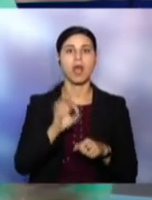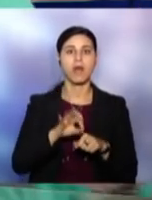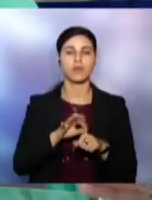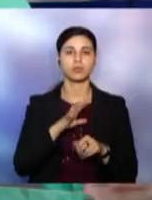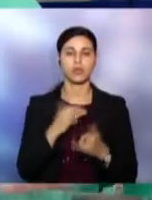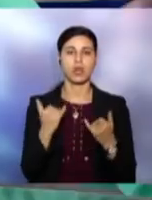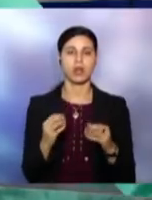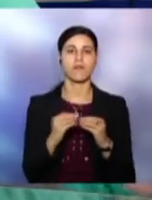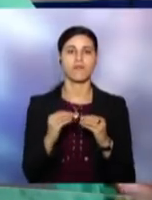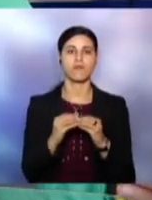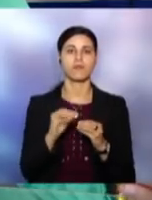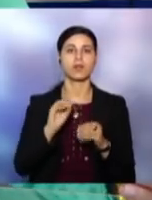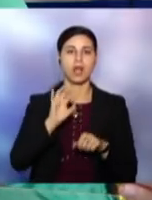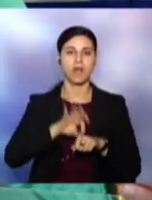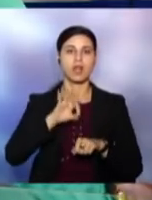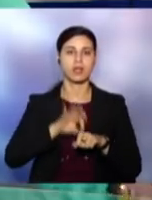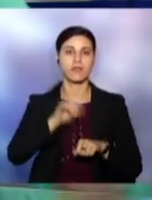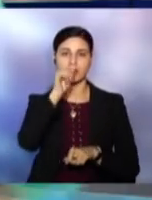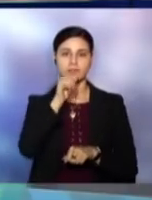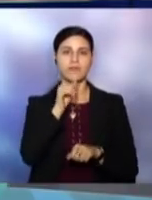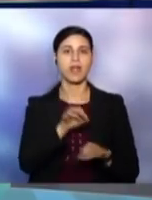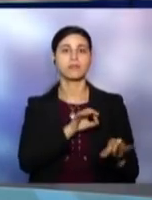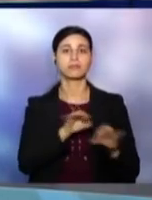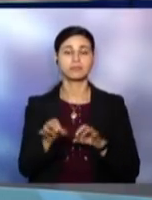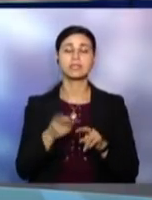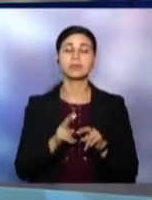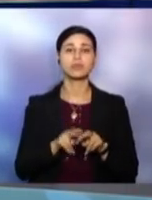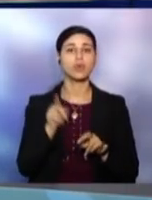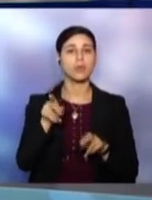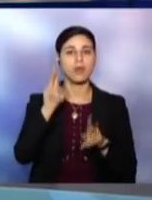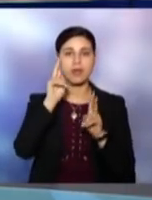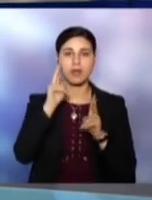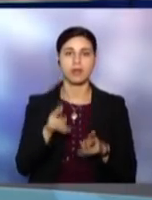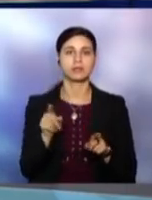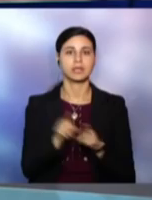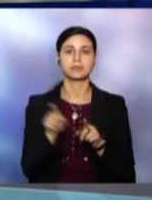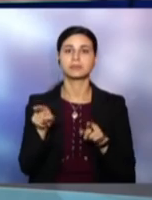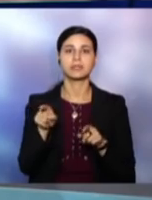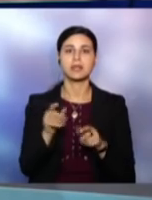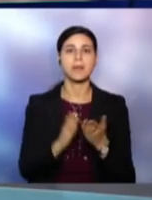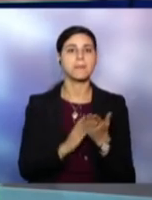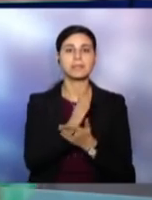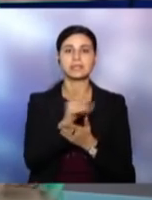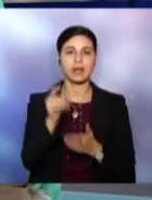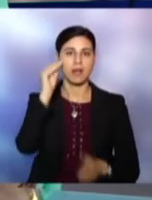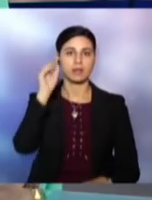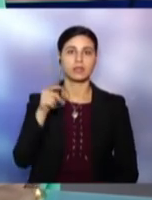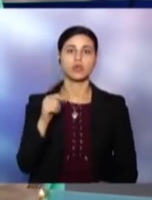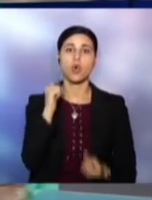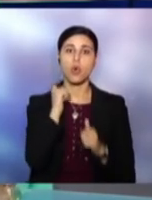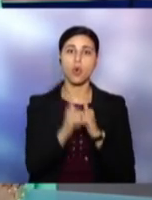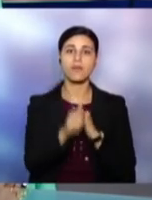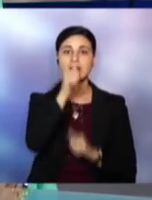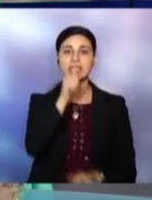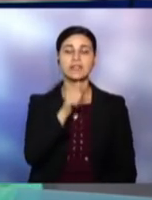ეხლა ისევ გავაკეთე და ისევ ყოველთვეში ავანტყოფობს. კი, იმიტომ რომ თქვენ აბსოლუტურად არამიზან მიმართულად გააკეთეთ, იმიტომ რომ ის ყოველთვე ავანტყოფობა